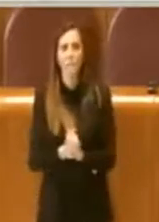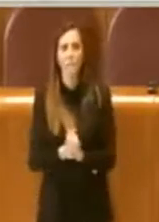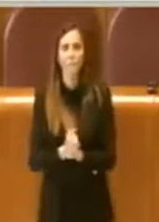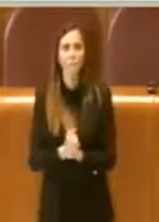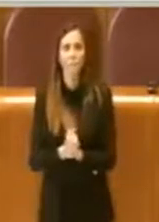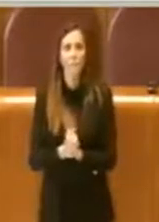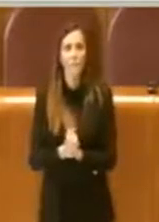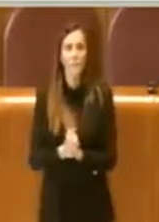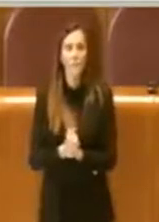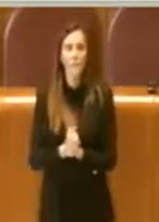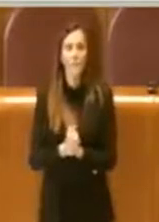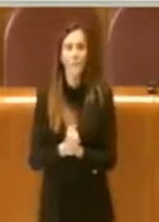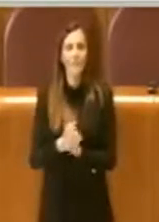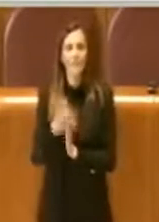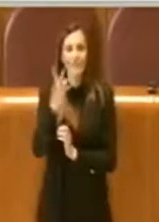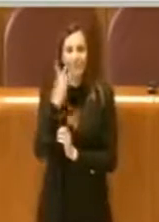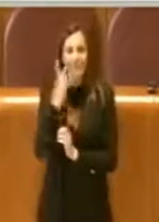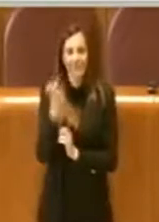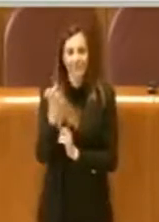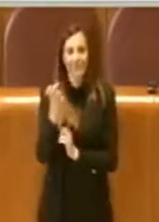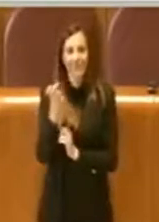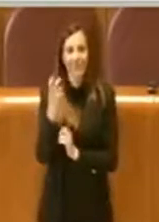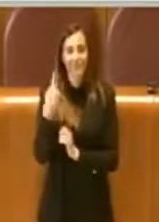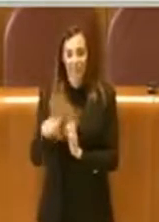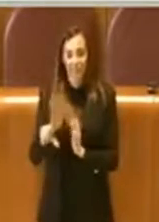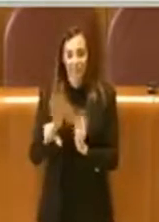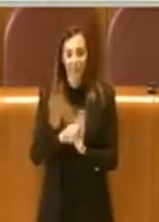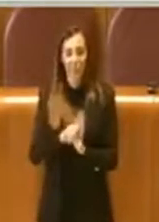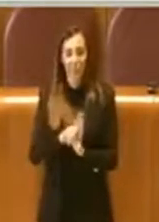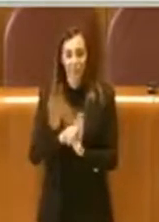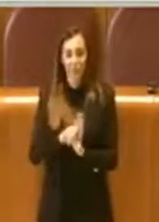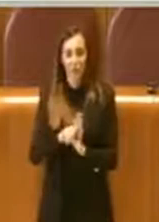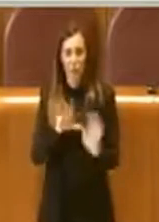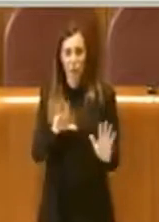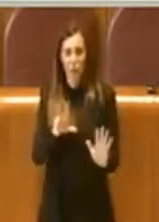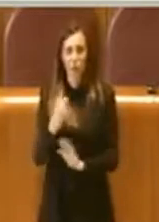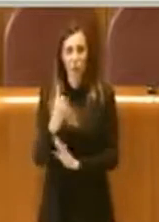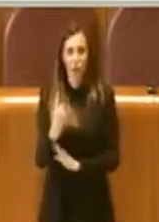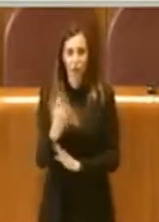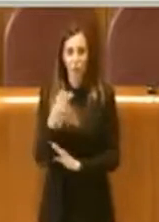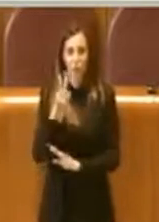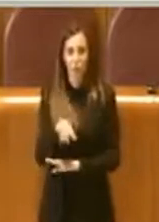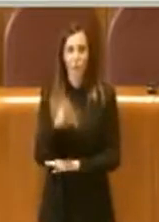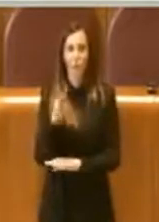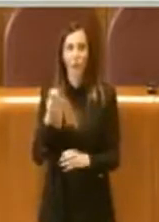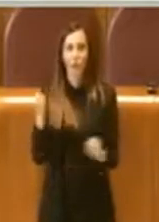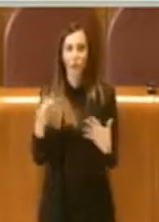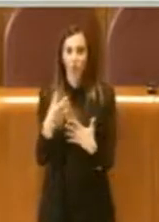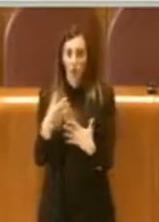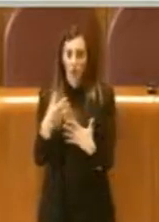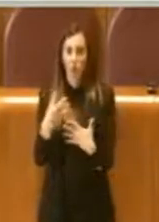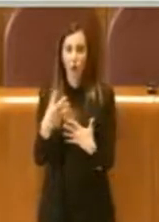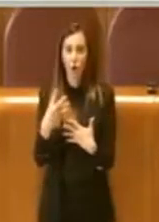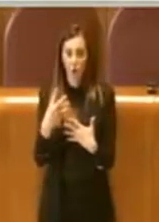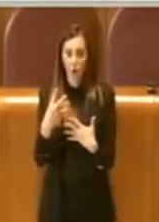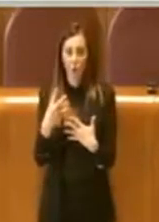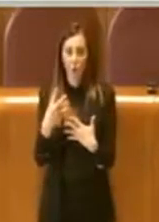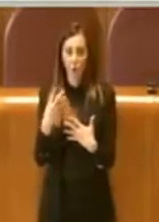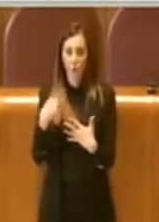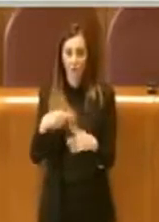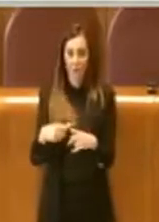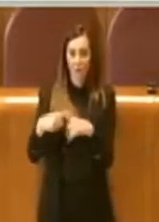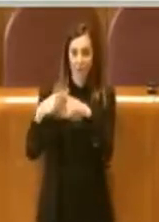Come previsto dalla legge 81 del 2019 del nostro